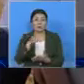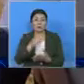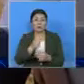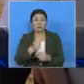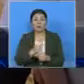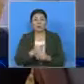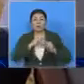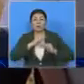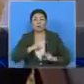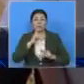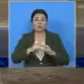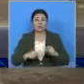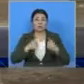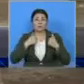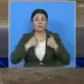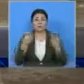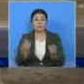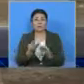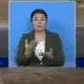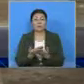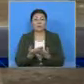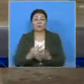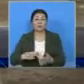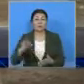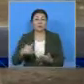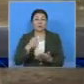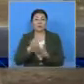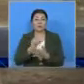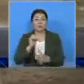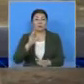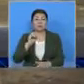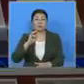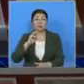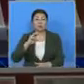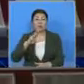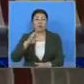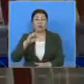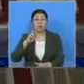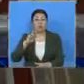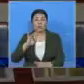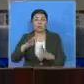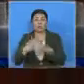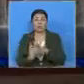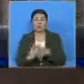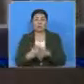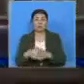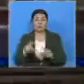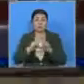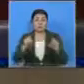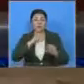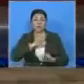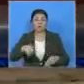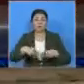шешіп үлгереміз, соны қарауымыз керек. Сондай-ақ облыс әкімі Есет Батыр тұрғын үй алабының 4-ші шағын ауданында мектепті пайдалануға